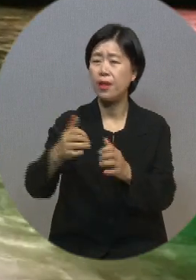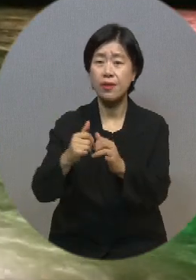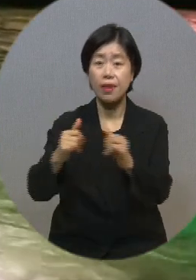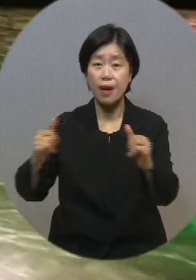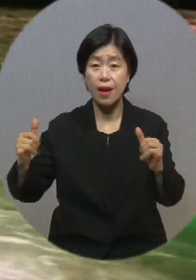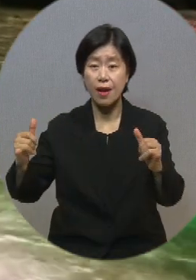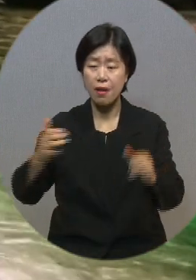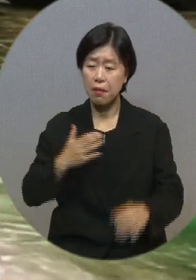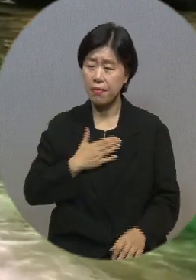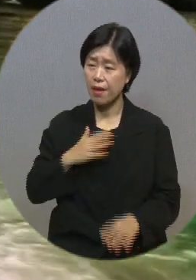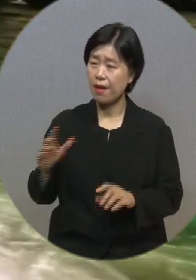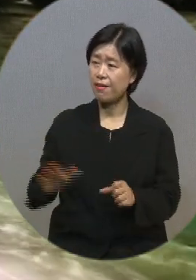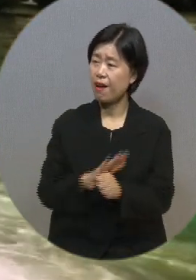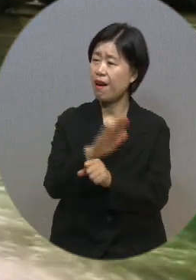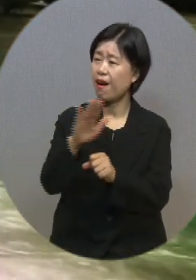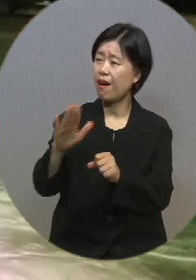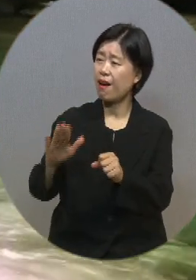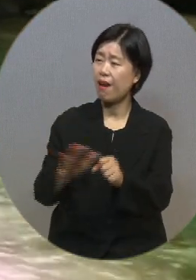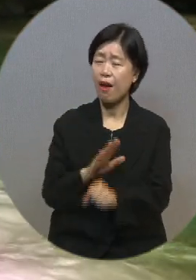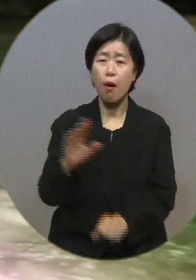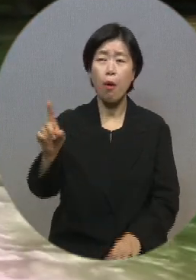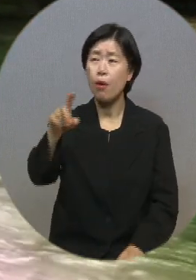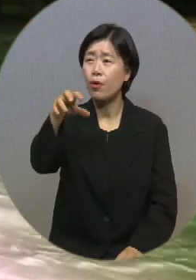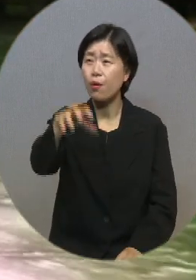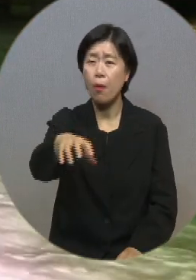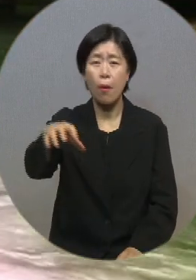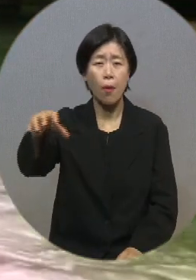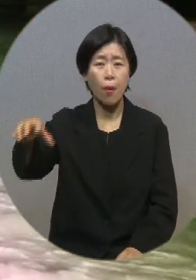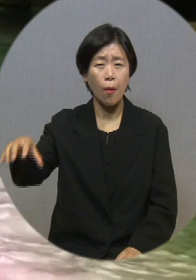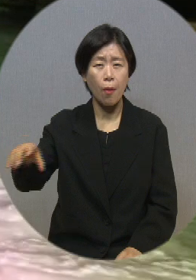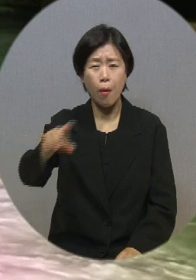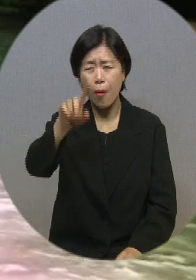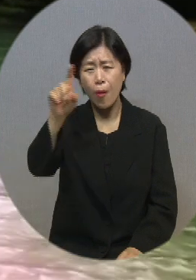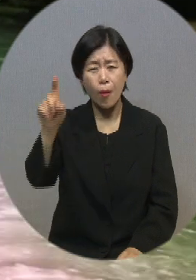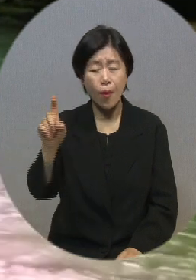떠나간 내 사람 어디에